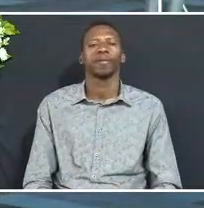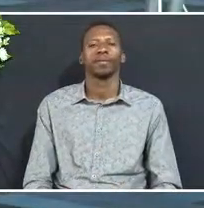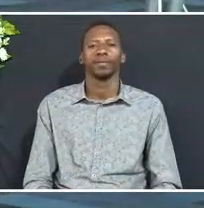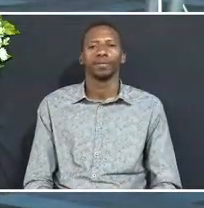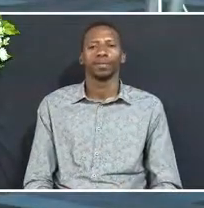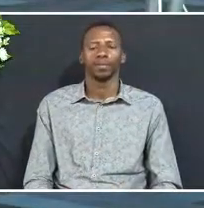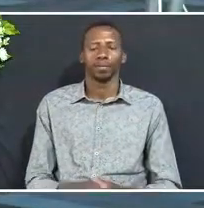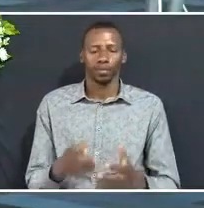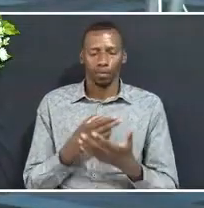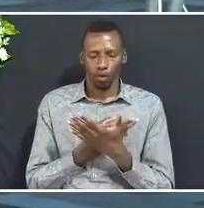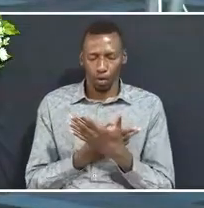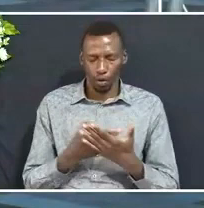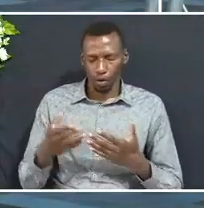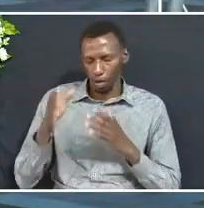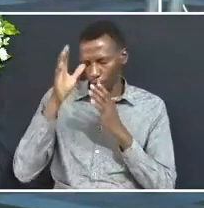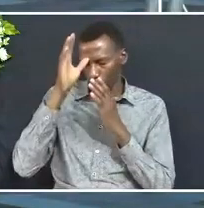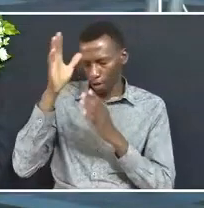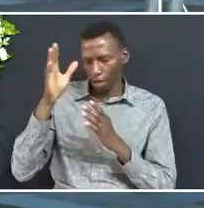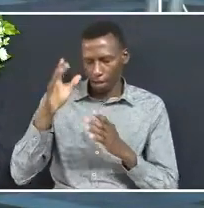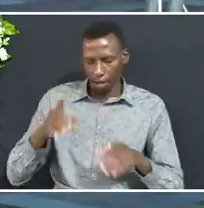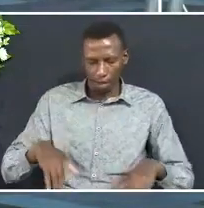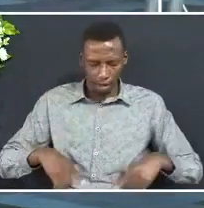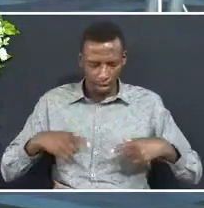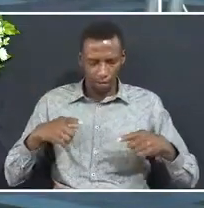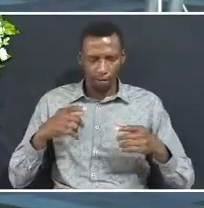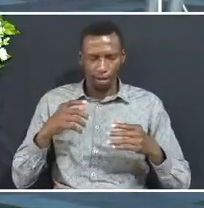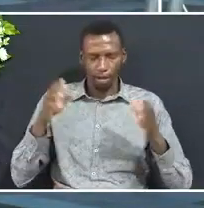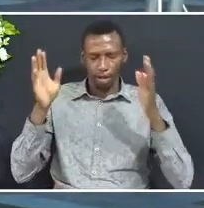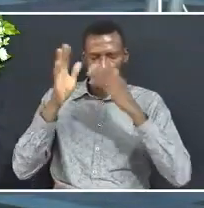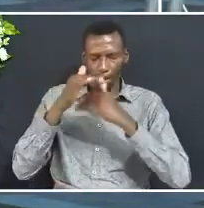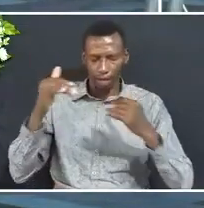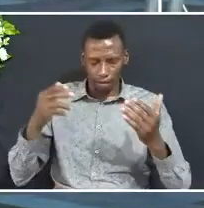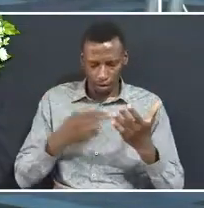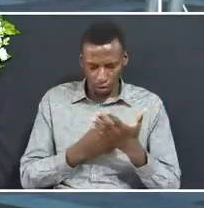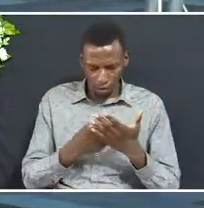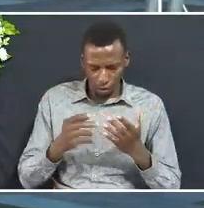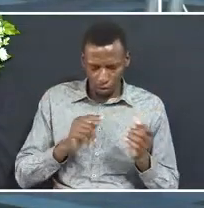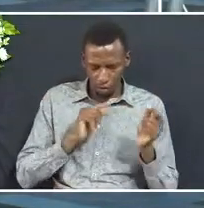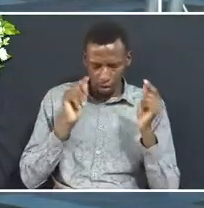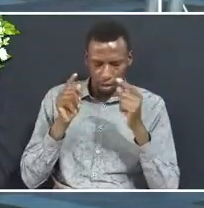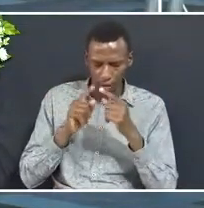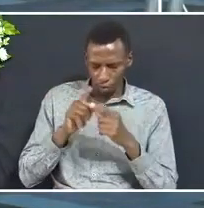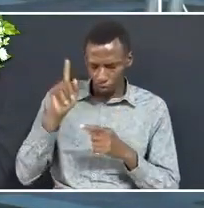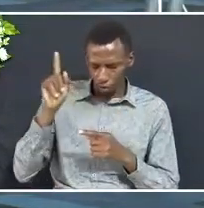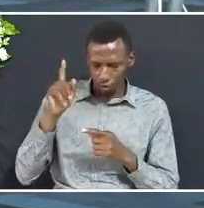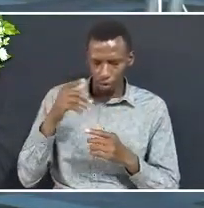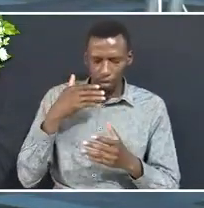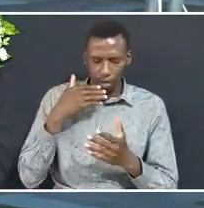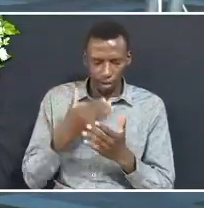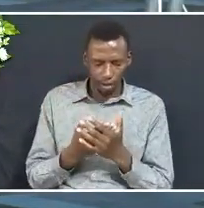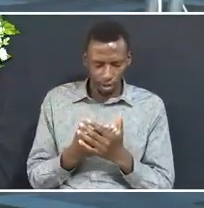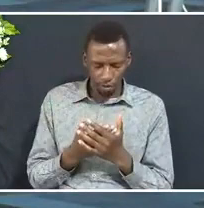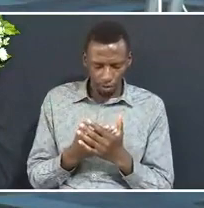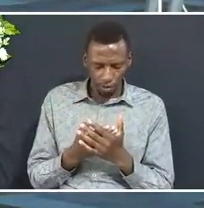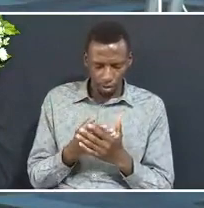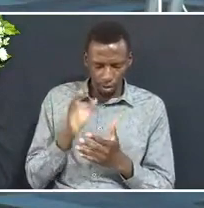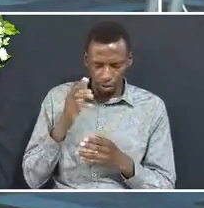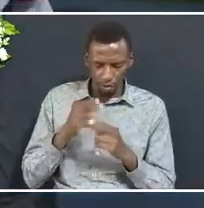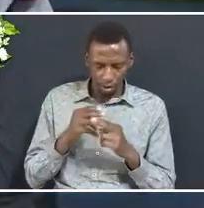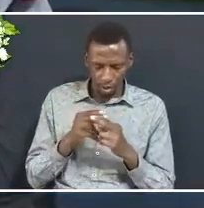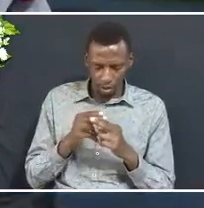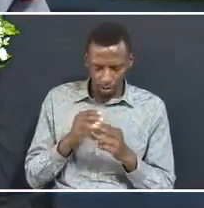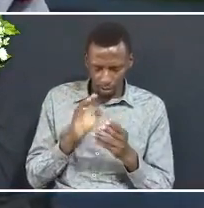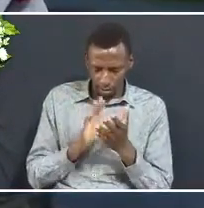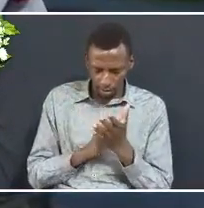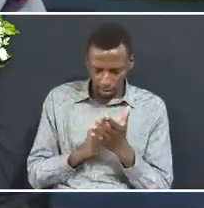Takatifu Mungu ishe mahali pa juu patakatifu. Tunakuja mbele zako tukikushukuru. Tunalimidi jina lako tukisema